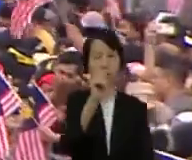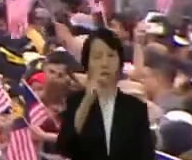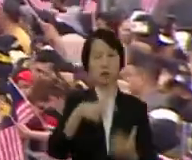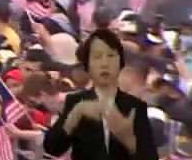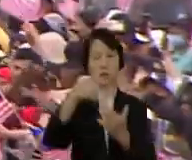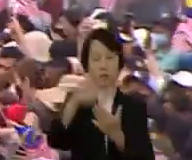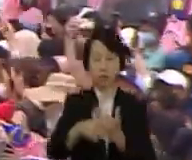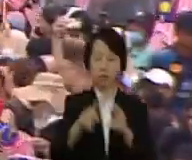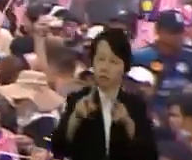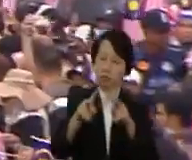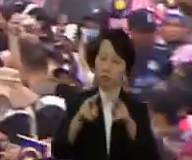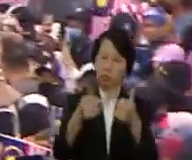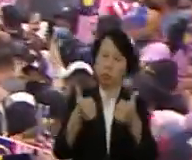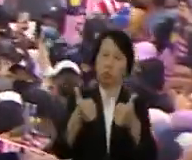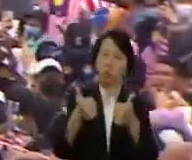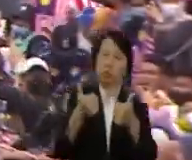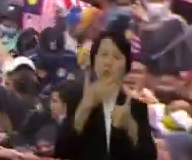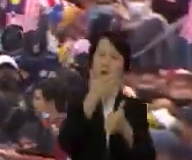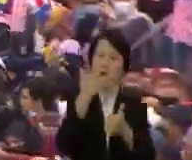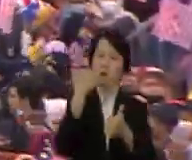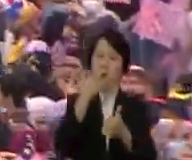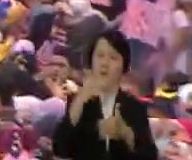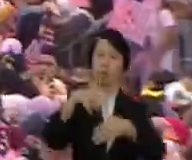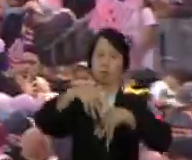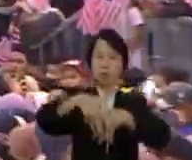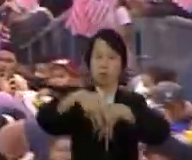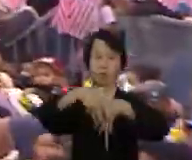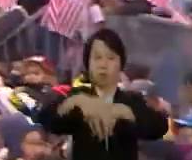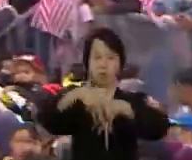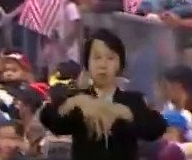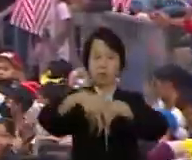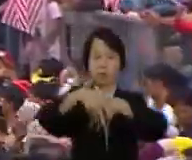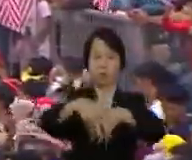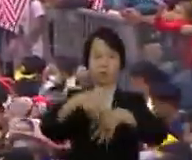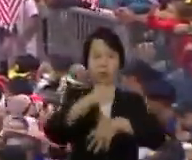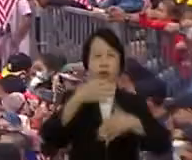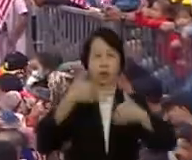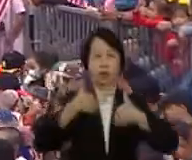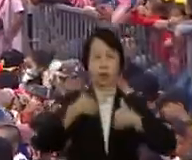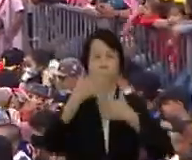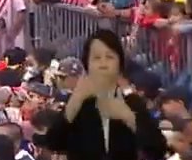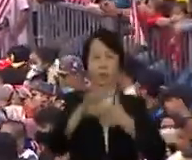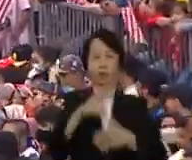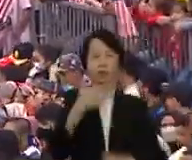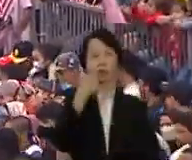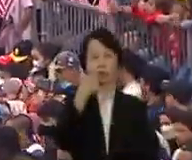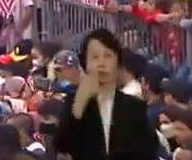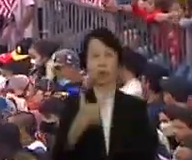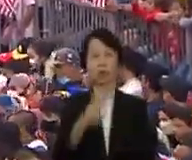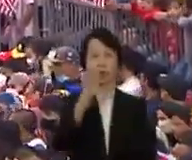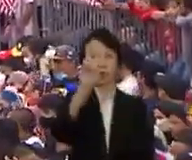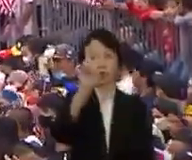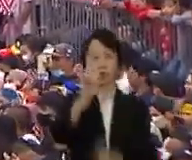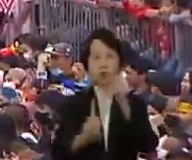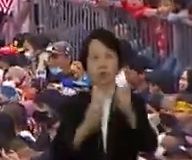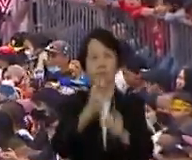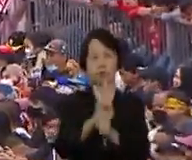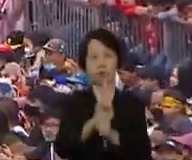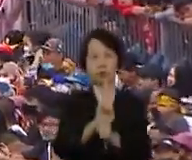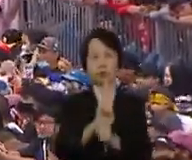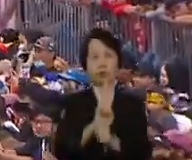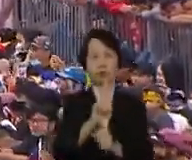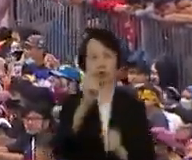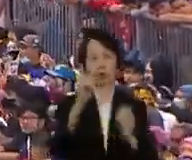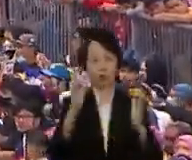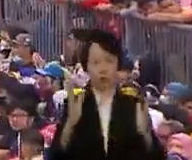acara yang penuh gilang gemilang, acara pembarisan dan juga perarakan yang diadakan setelah sekian lama, 2 tahun. Ya, 2 tahun